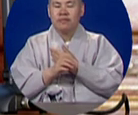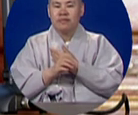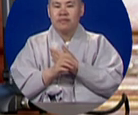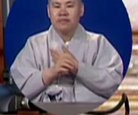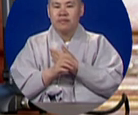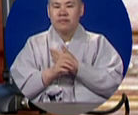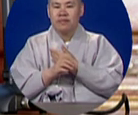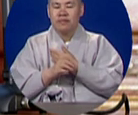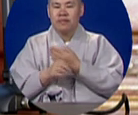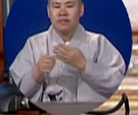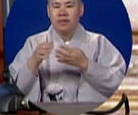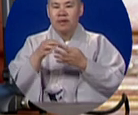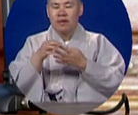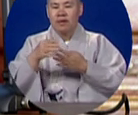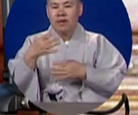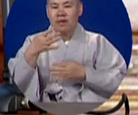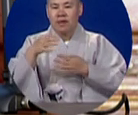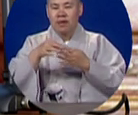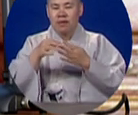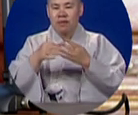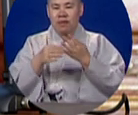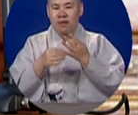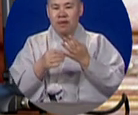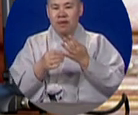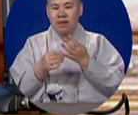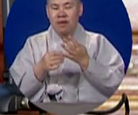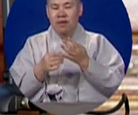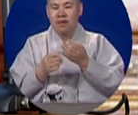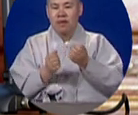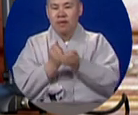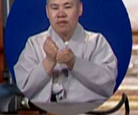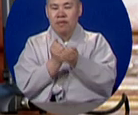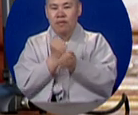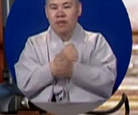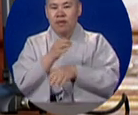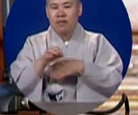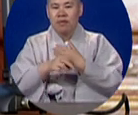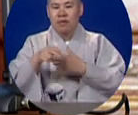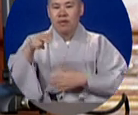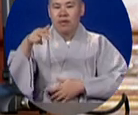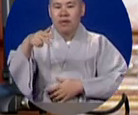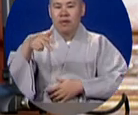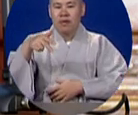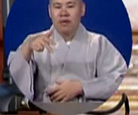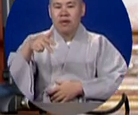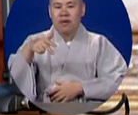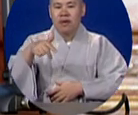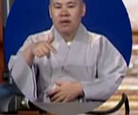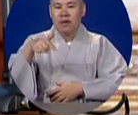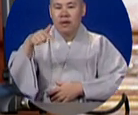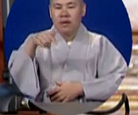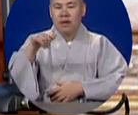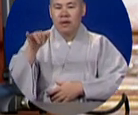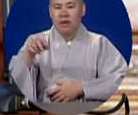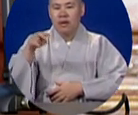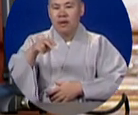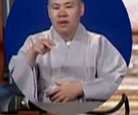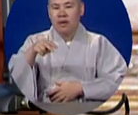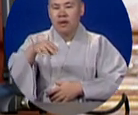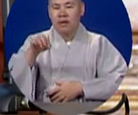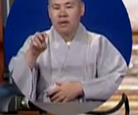넉자로 설명을 하면 기심치경을 해요 기심이라